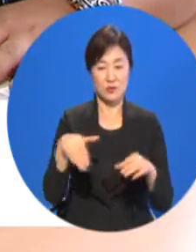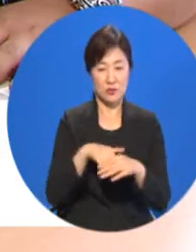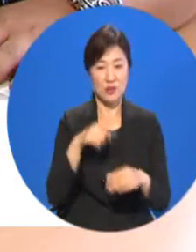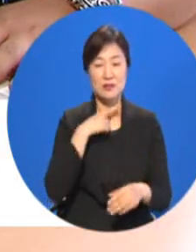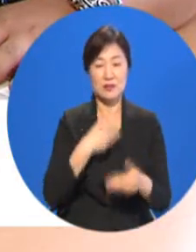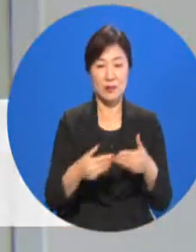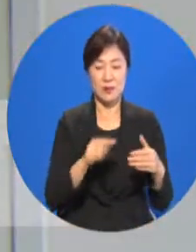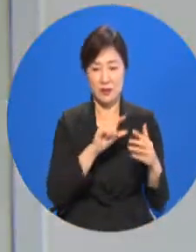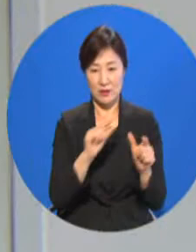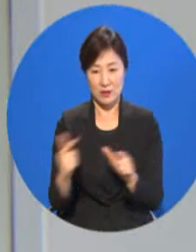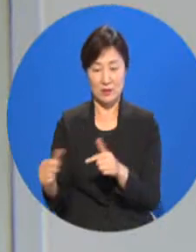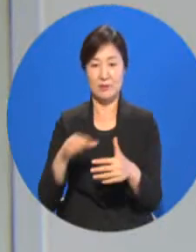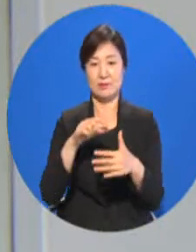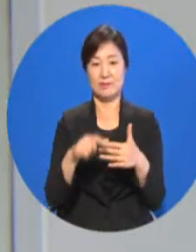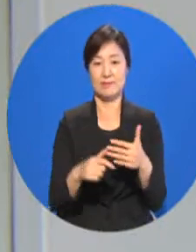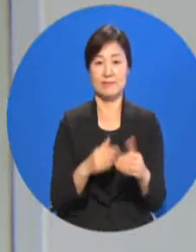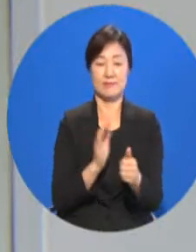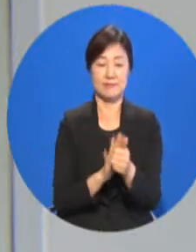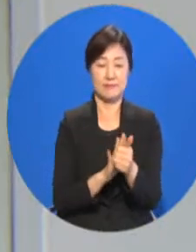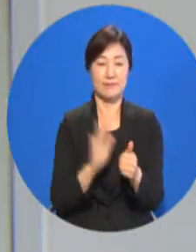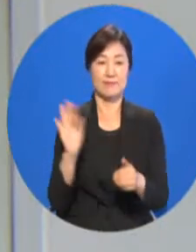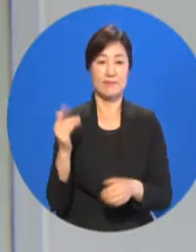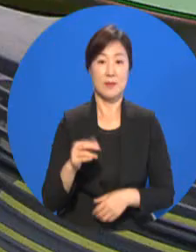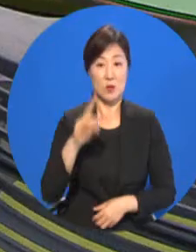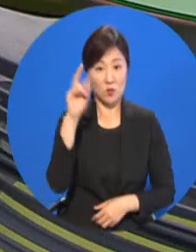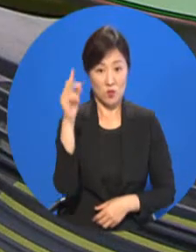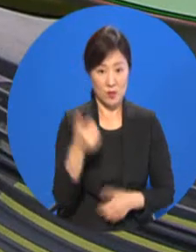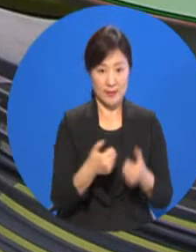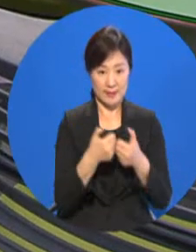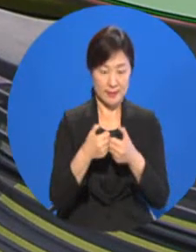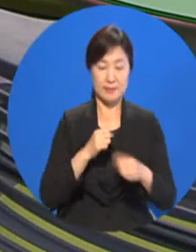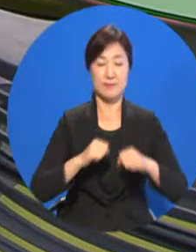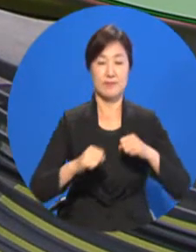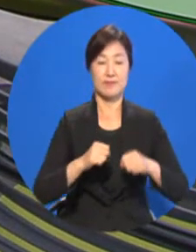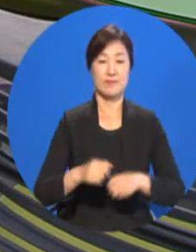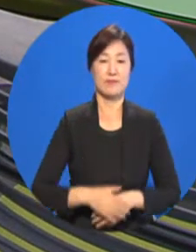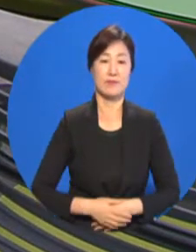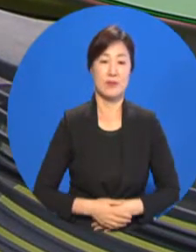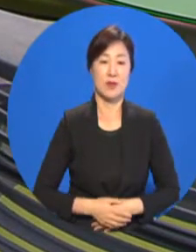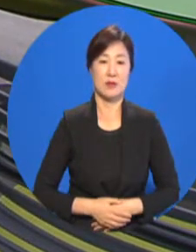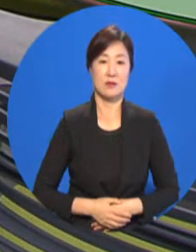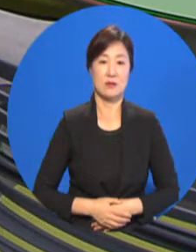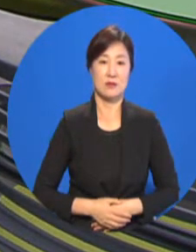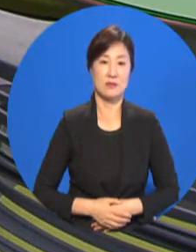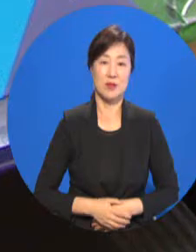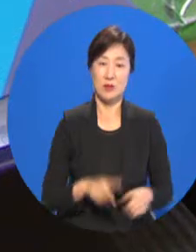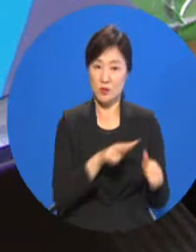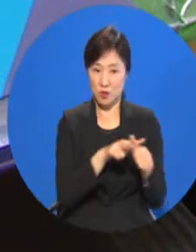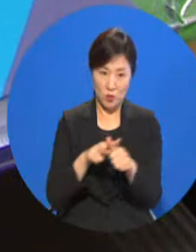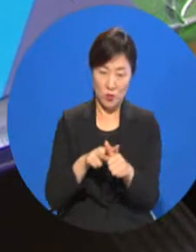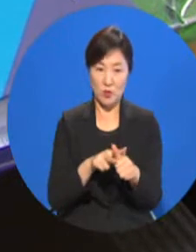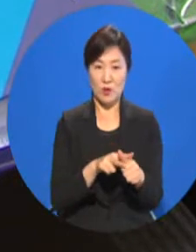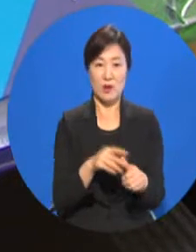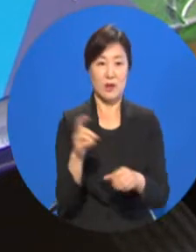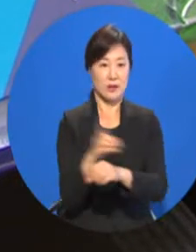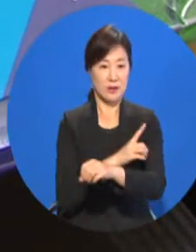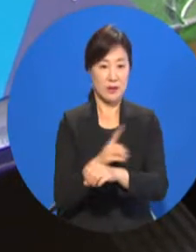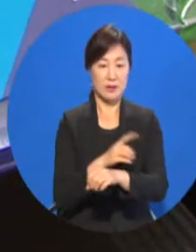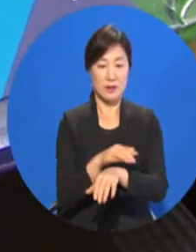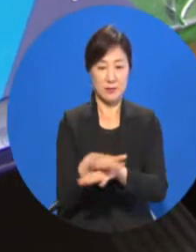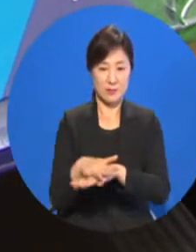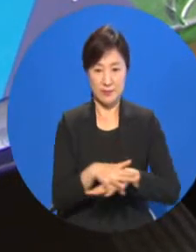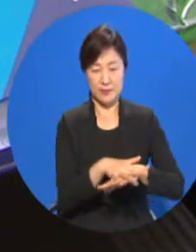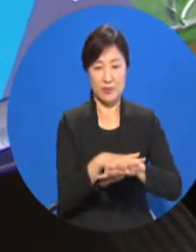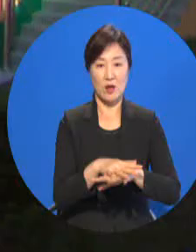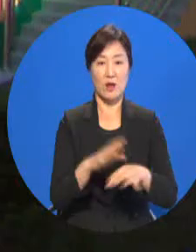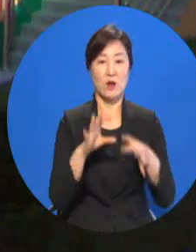운영됩니다. 또 도시민 귀농 귀촌 상담 활동과 함께 귀농 귀촌인 정보 수집, 데이터베이스 구축 등 관련